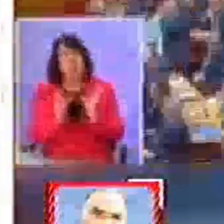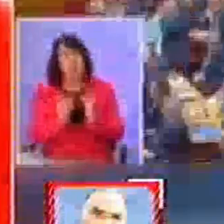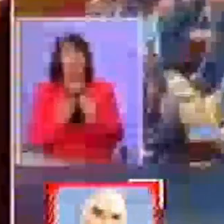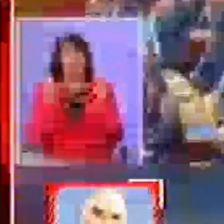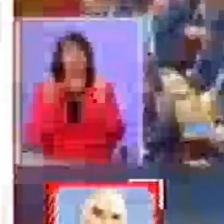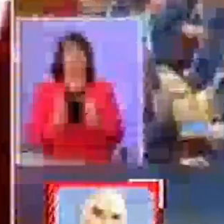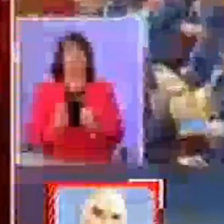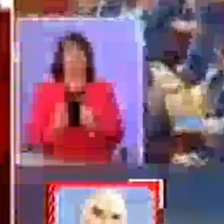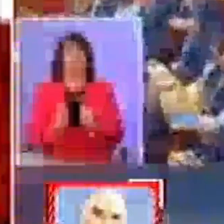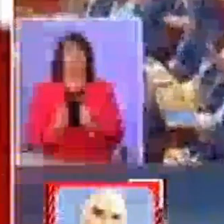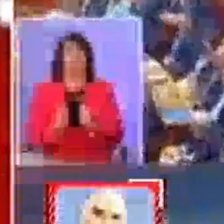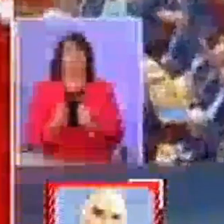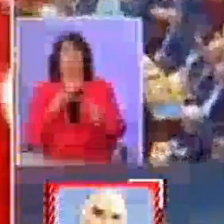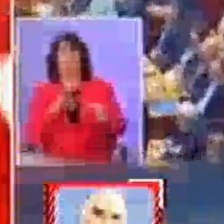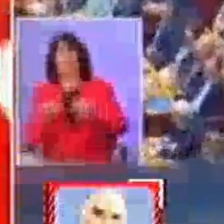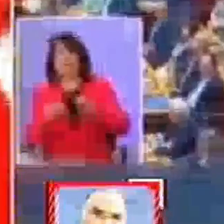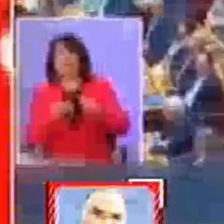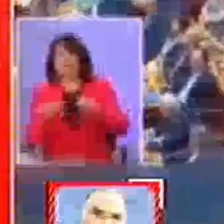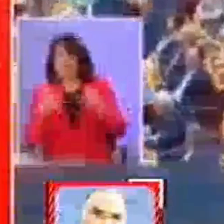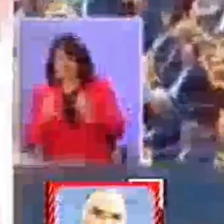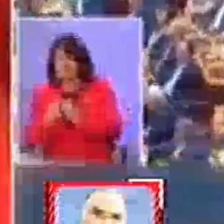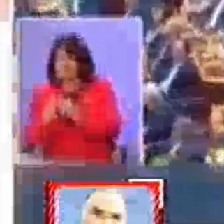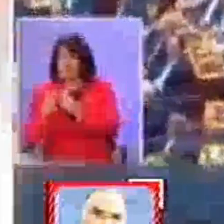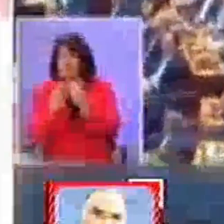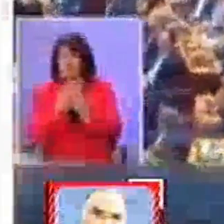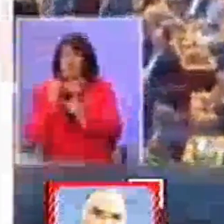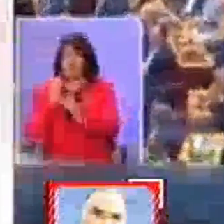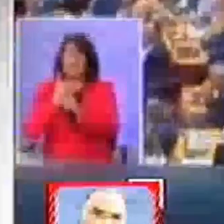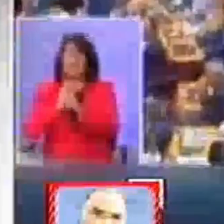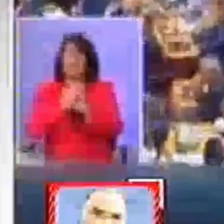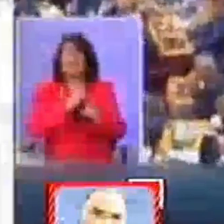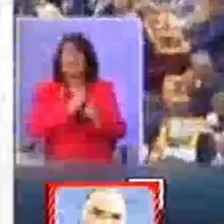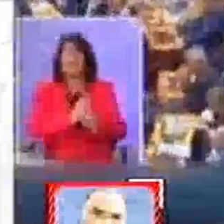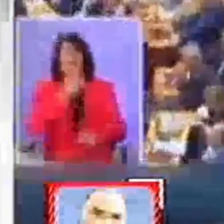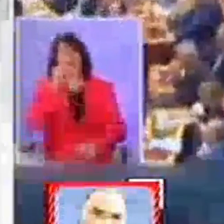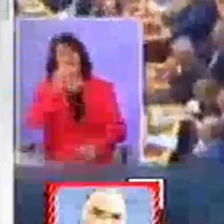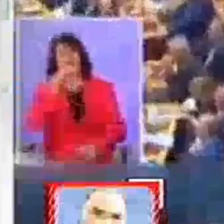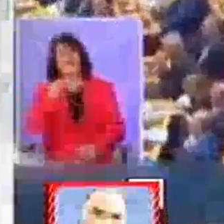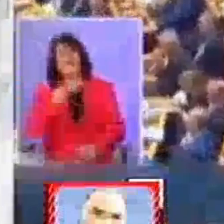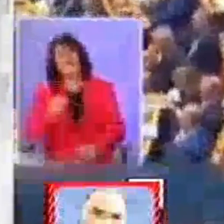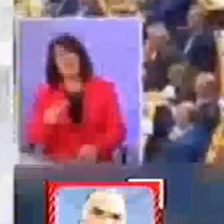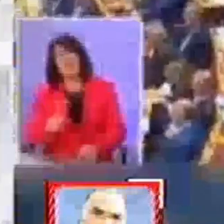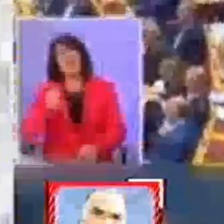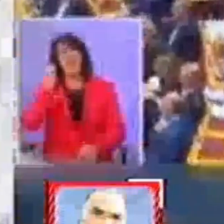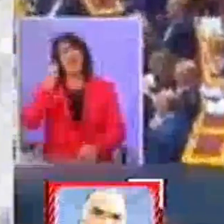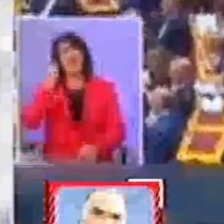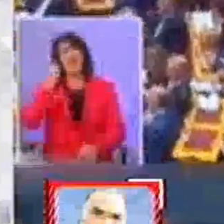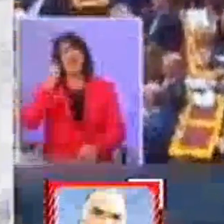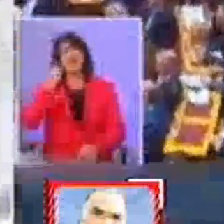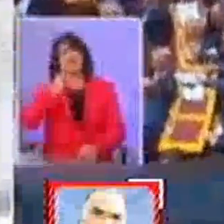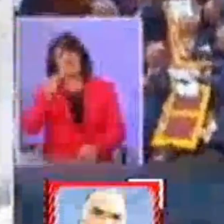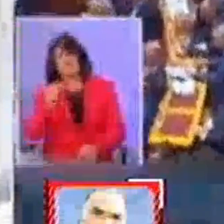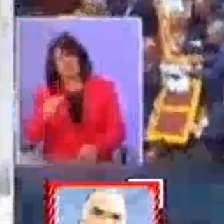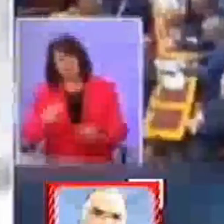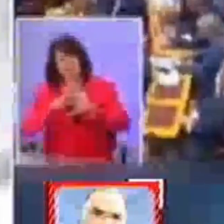κοιτάξει και βουλευτές να πάρει για να δείξει ότι φιλορροούμε. Θα κοιτάξει να δώσει μια εικόνα